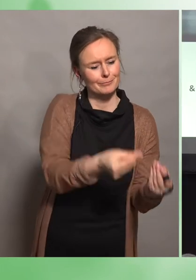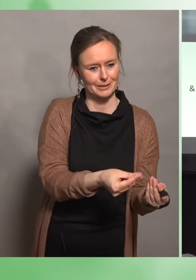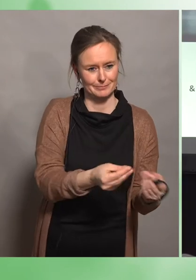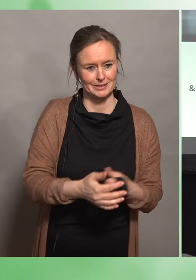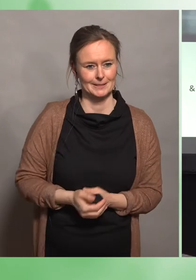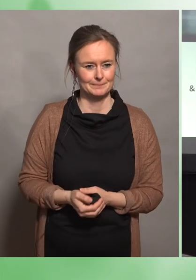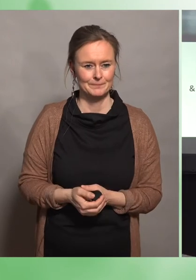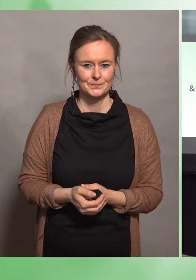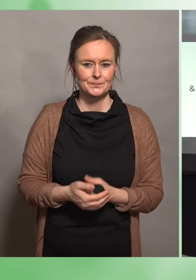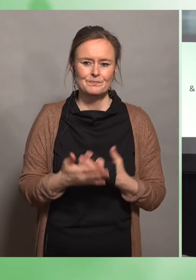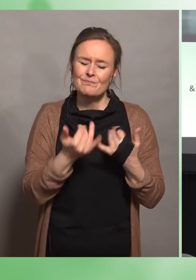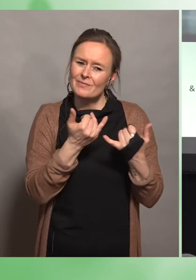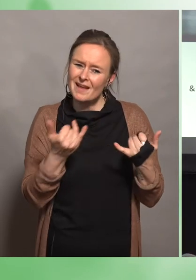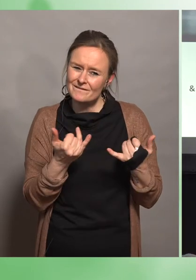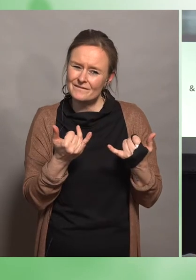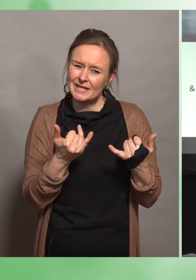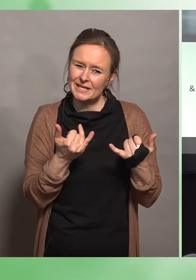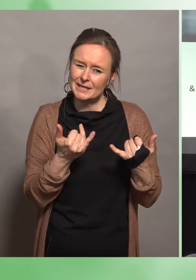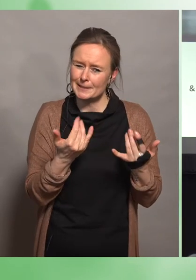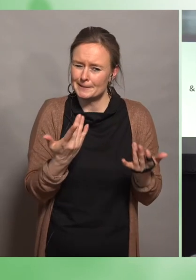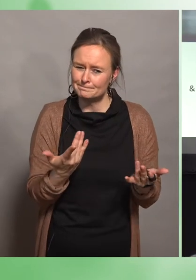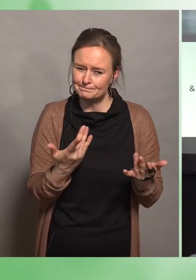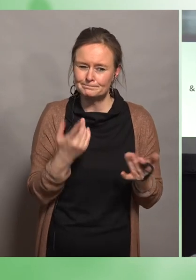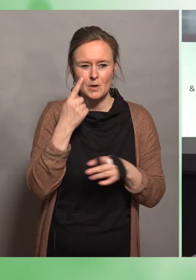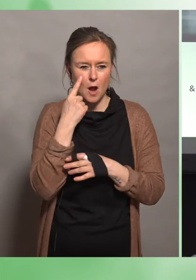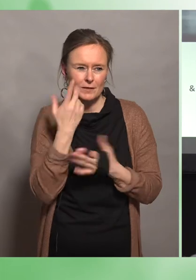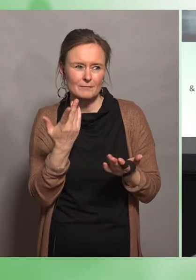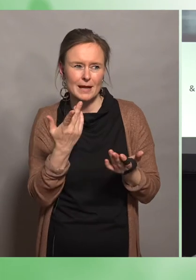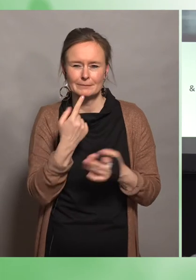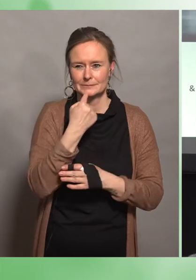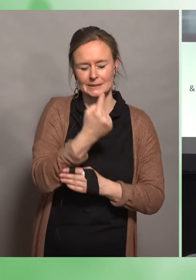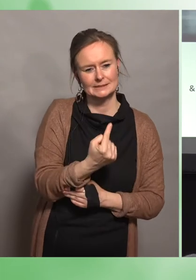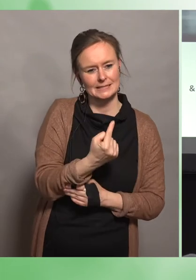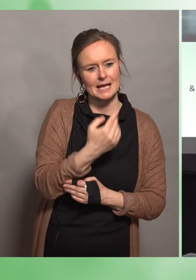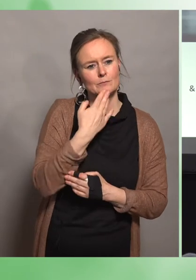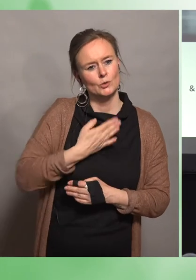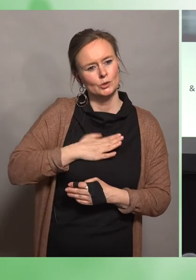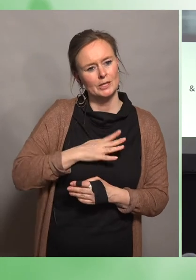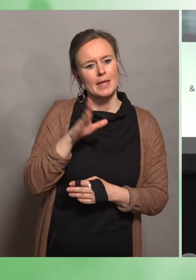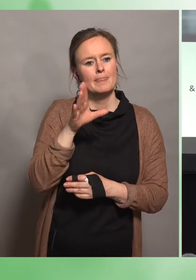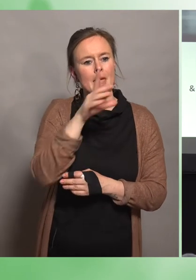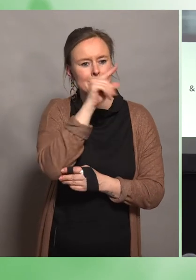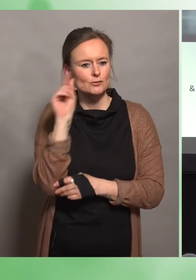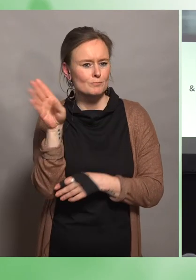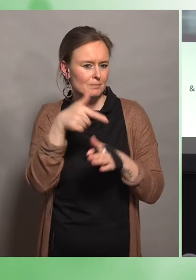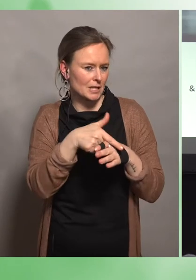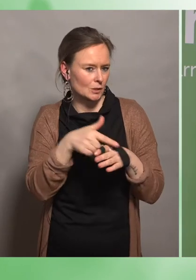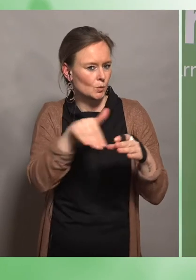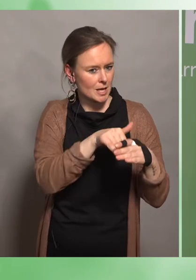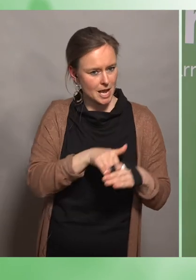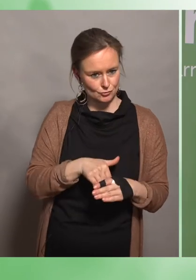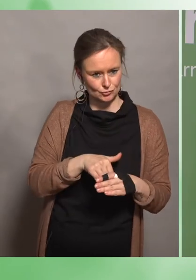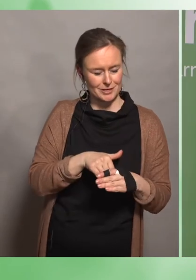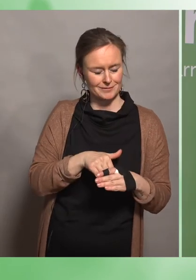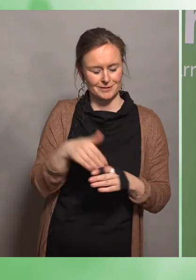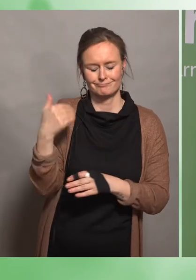es denn dazu gekommen, dass ihr gesagt habt, zwar, wir wollen da was tun, wir wollen Menschen mit Behinderung bei uns aufnehmen und einstellen? Mhm. Also man hat, Sie haben es so